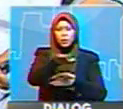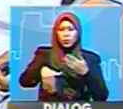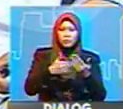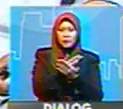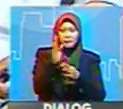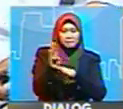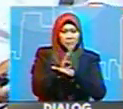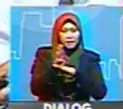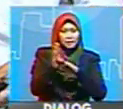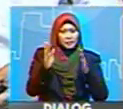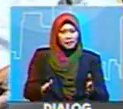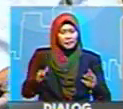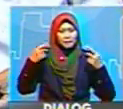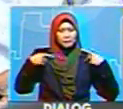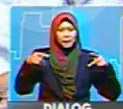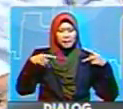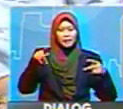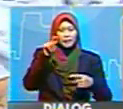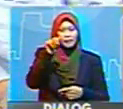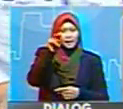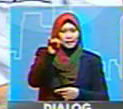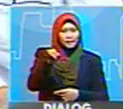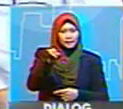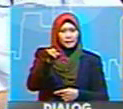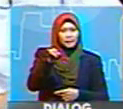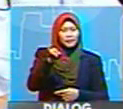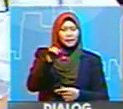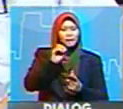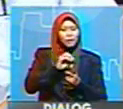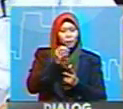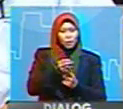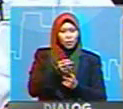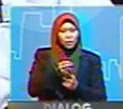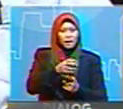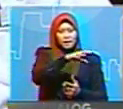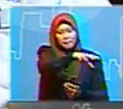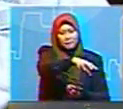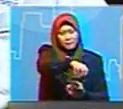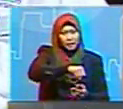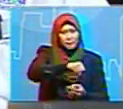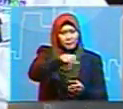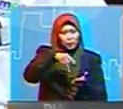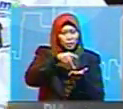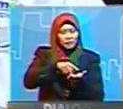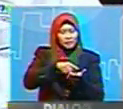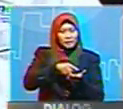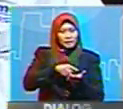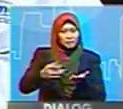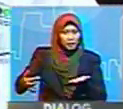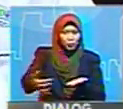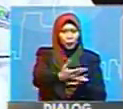pasar Tani sama ada membawa produk mereka sendiri atau mengambil daripada pusat pengumpulan tadi atau mereka sendiri